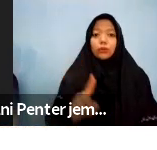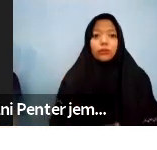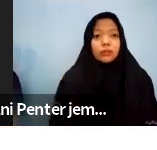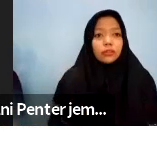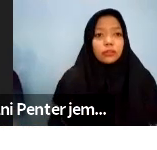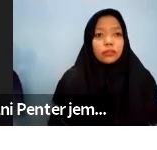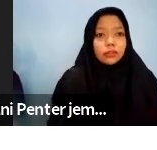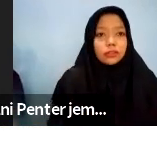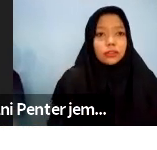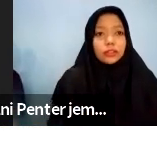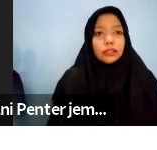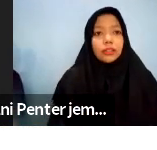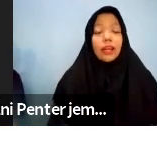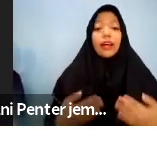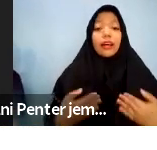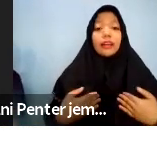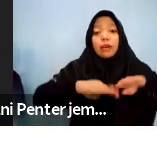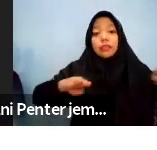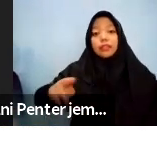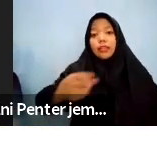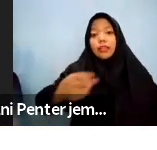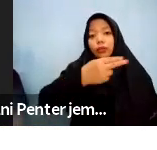ke bahasa Indonesia